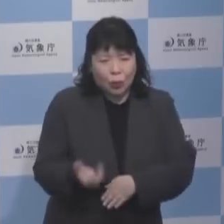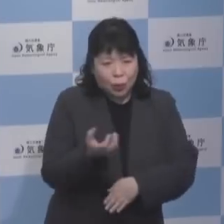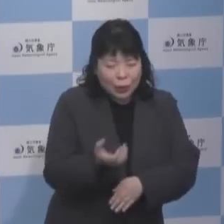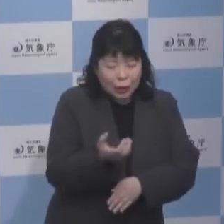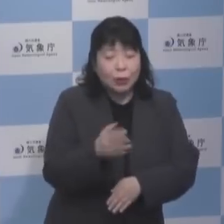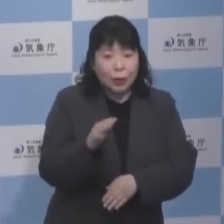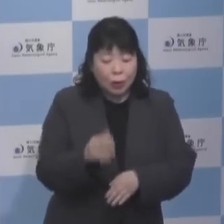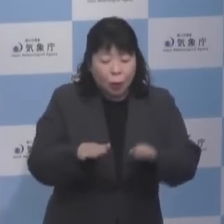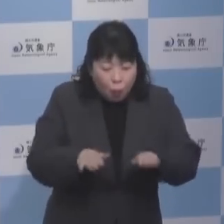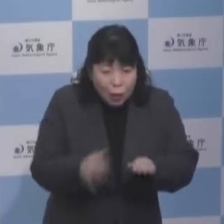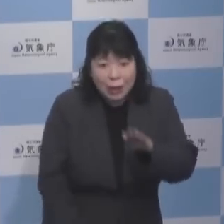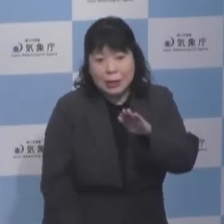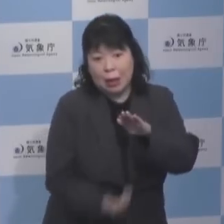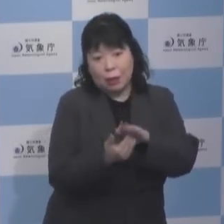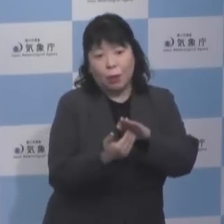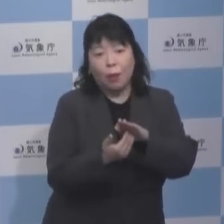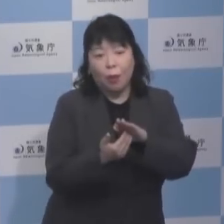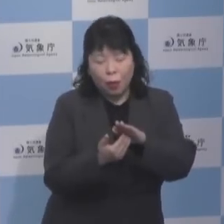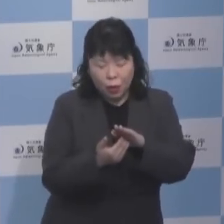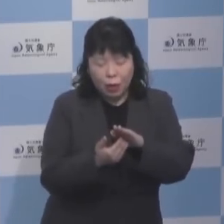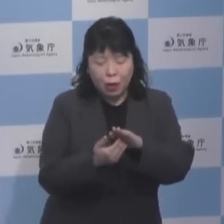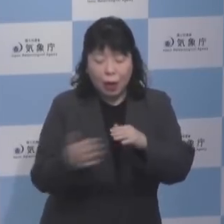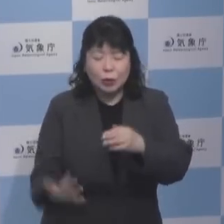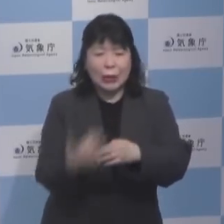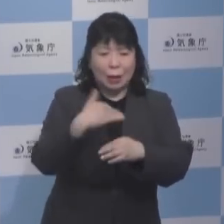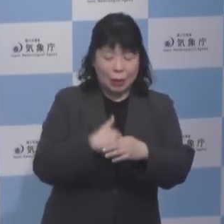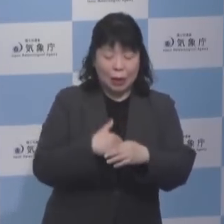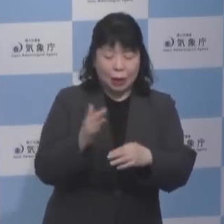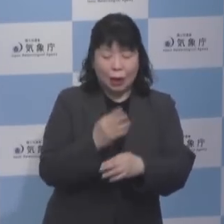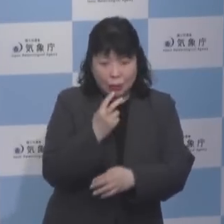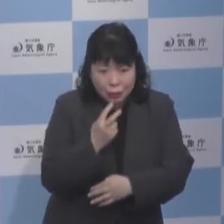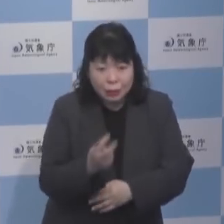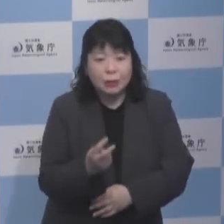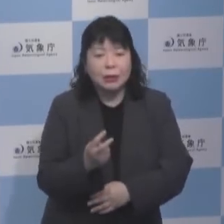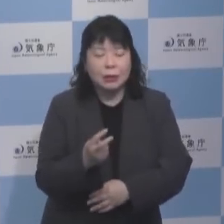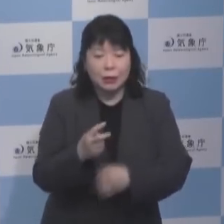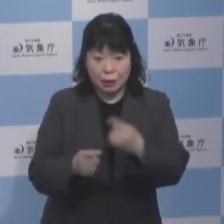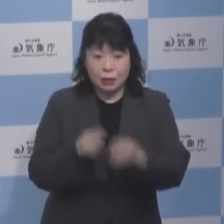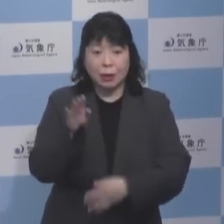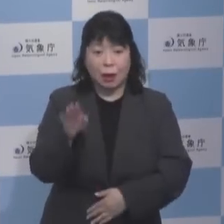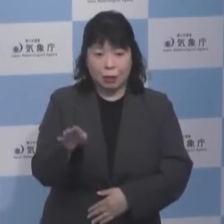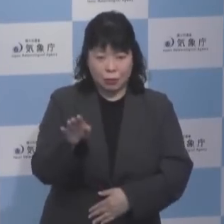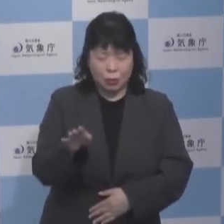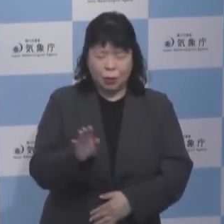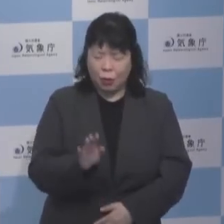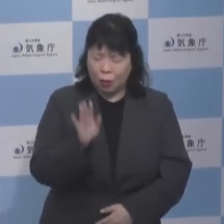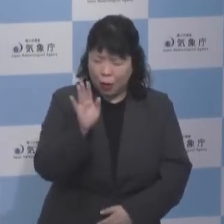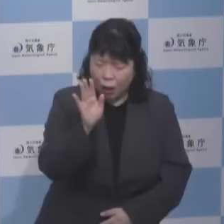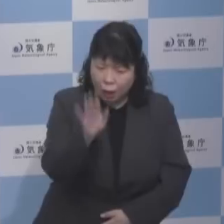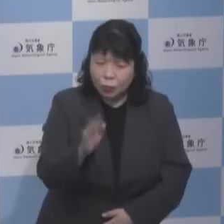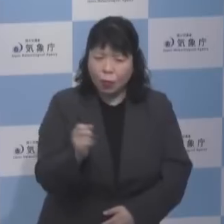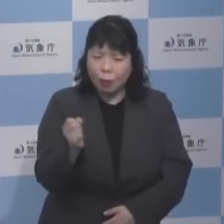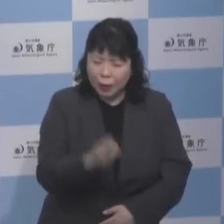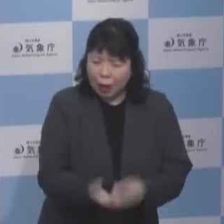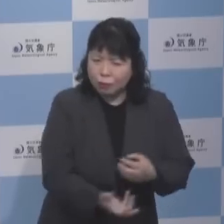というものは生じなかったということなんですけれども、今後そのいわゆるまあ余震というか後発地震というかが続いた際にはですね、津波の